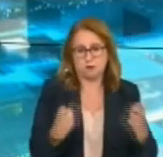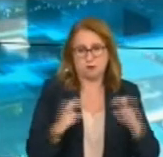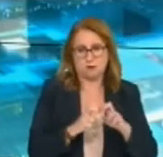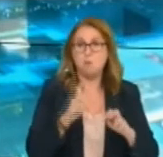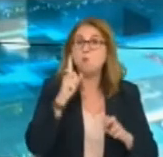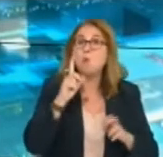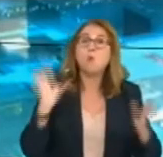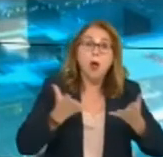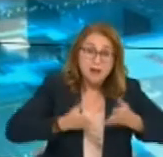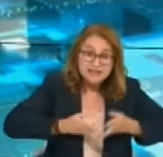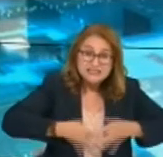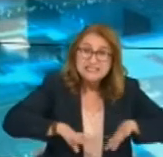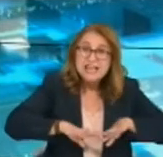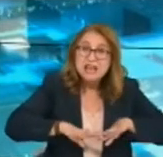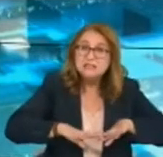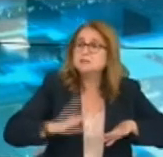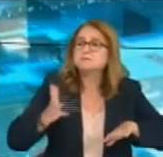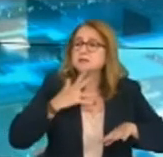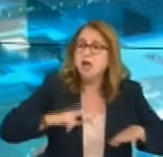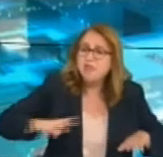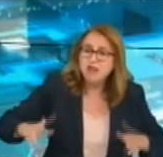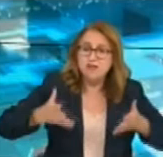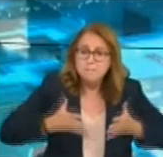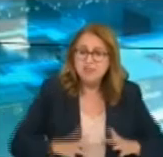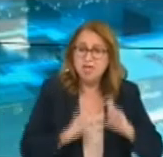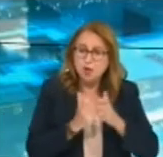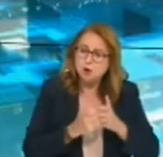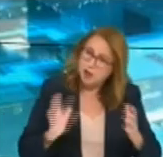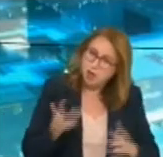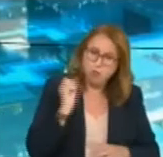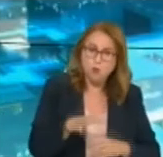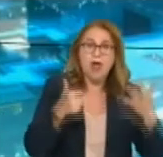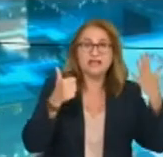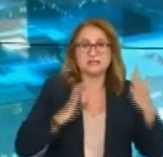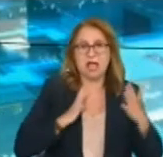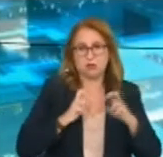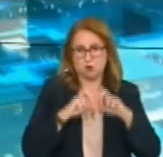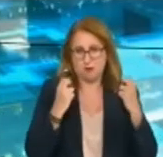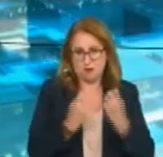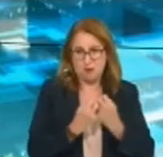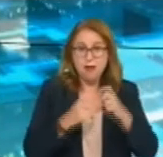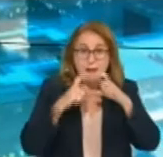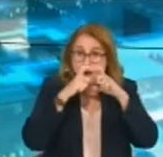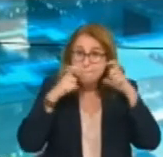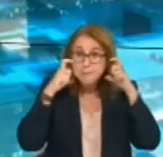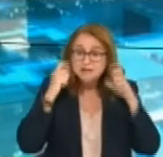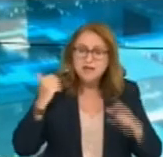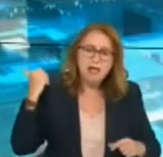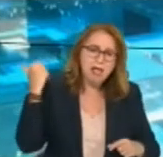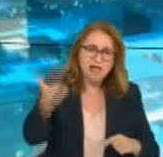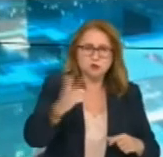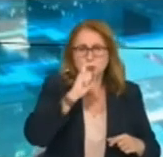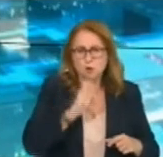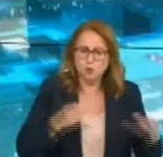όπου επιτρέπεται ως 6 άτομα. Υποχρεωτική χρήση μάσκας παντού, τόσο σε εξωτερικούς όσο και στους εσωτερικούς